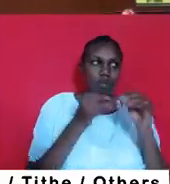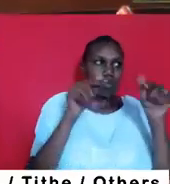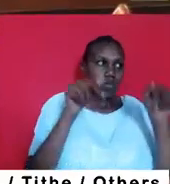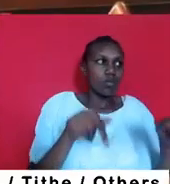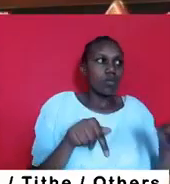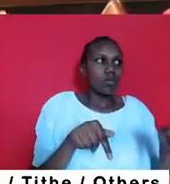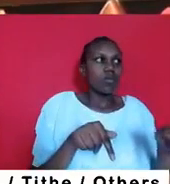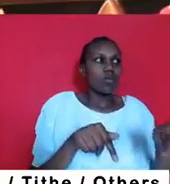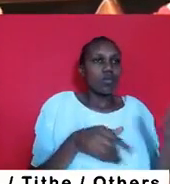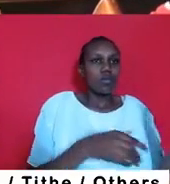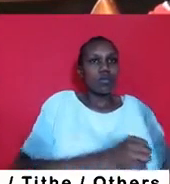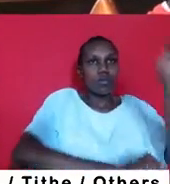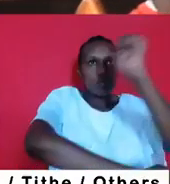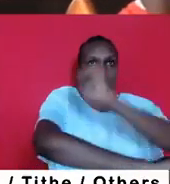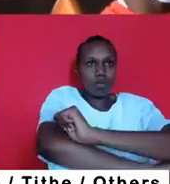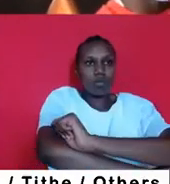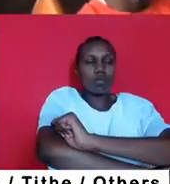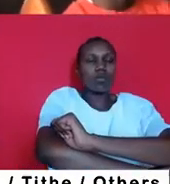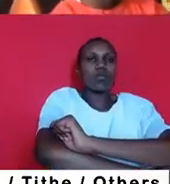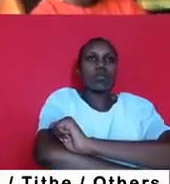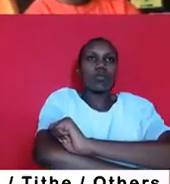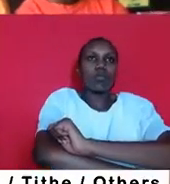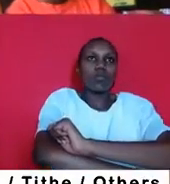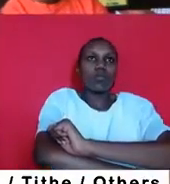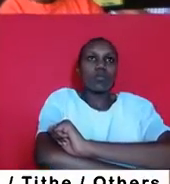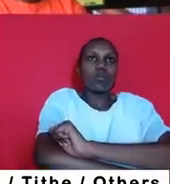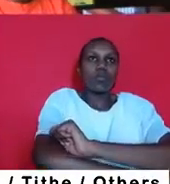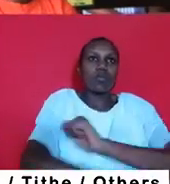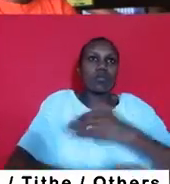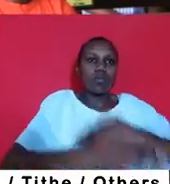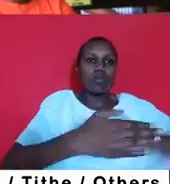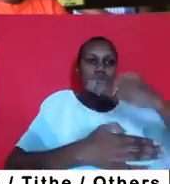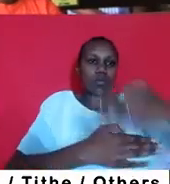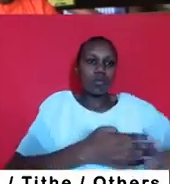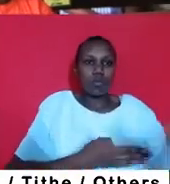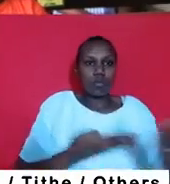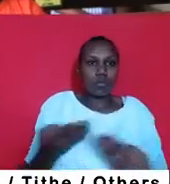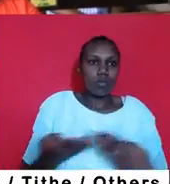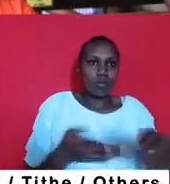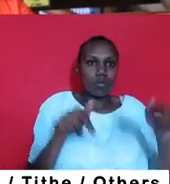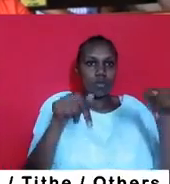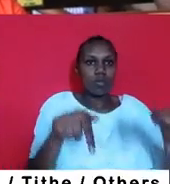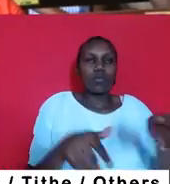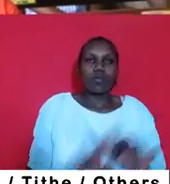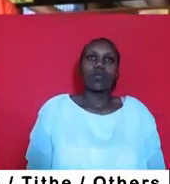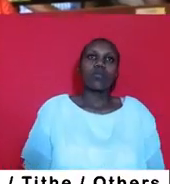hapa shuleni academy baada ya ibada hii.